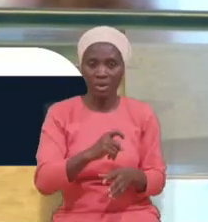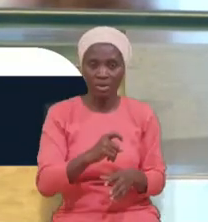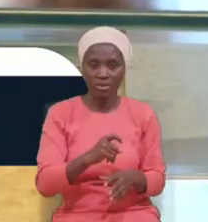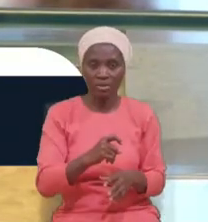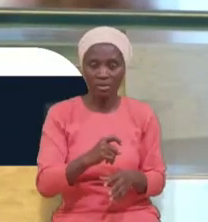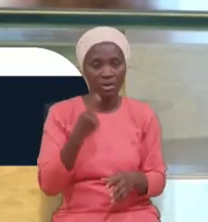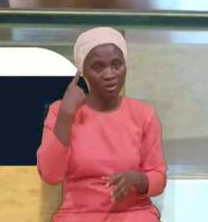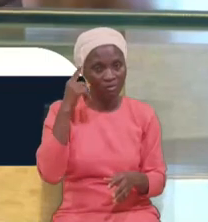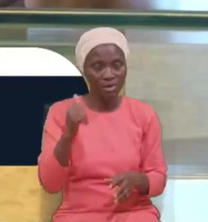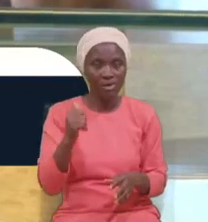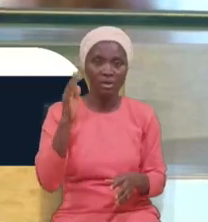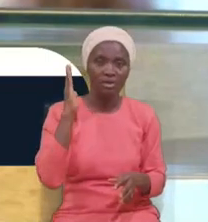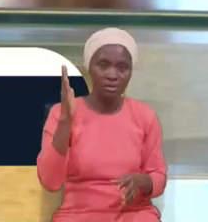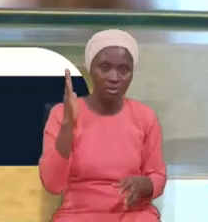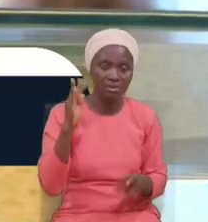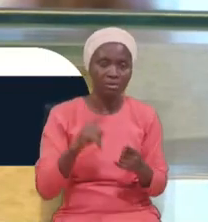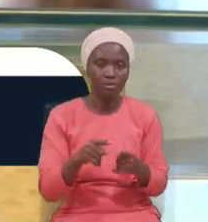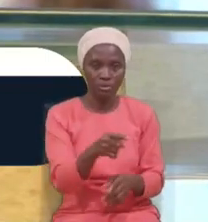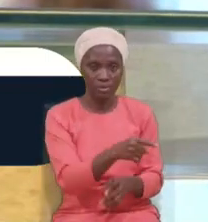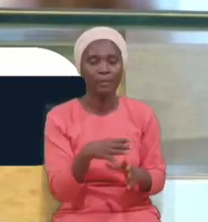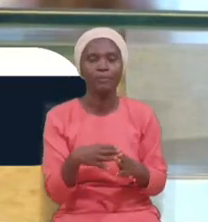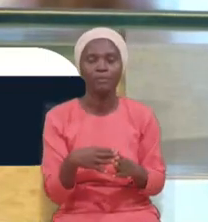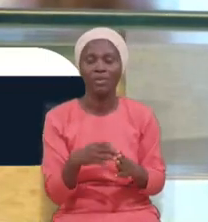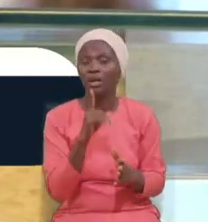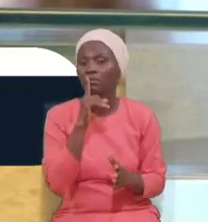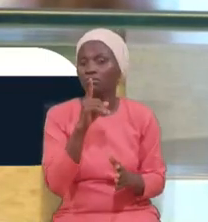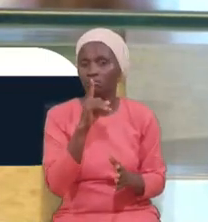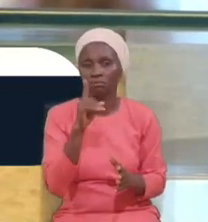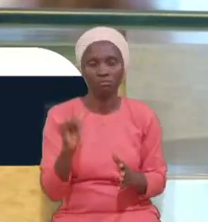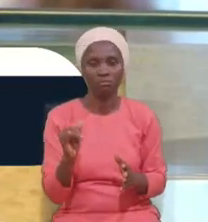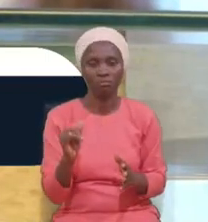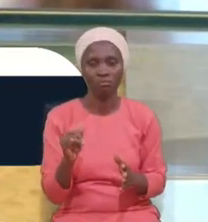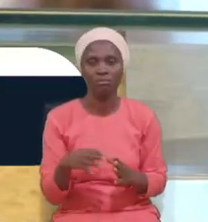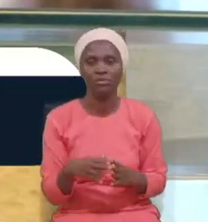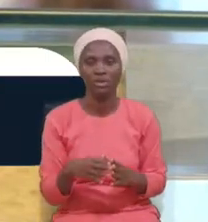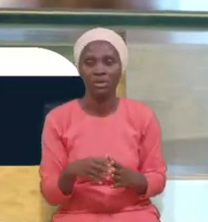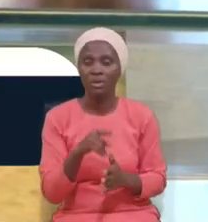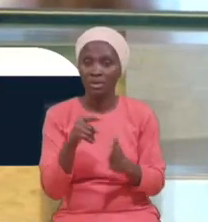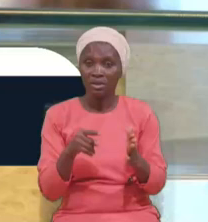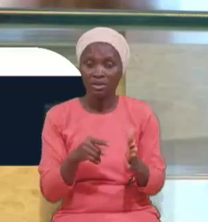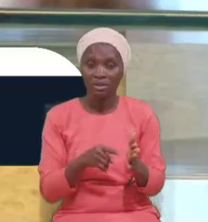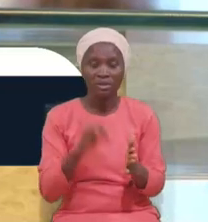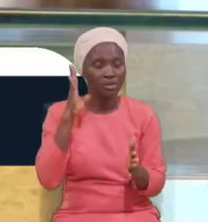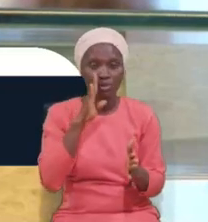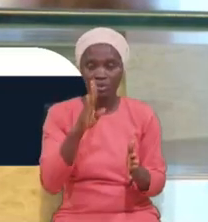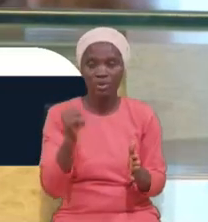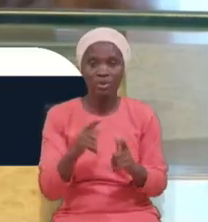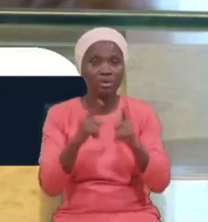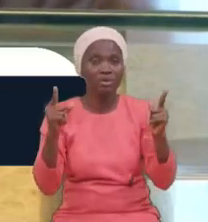prescrit afin que cela leur serve de témoignage. Au fait, ce sera une plus